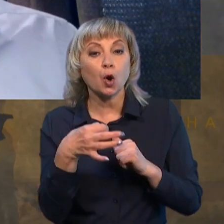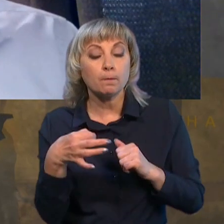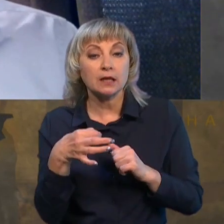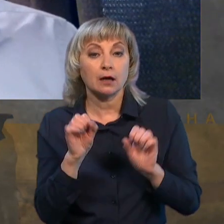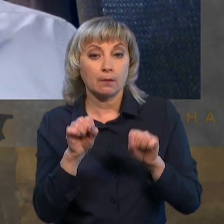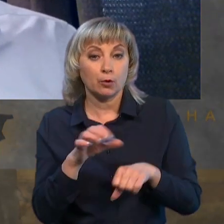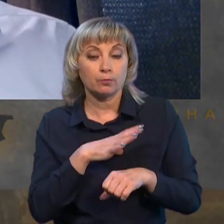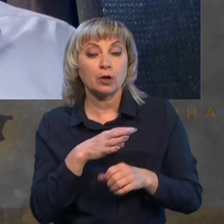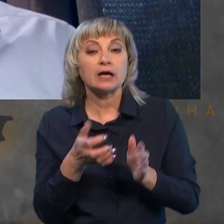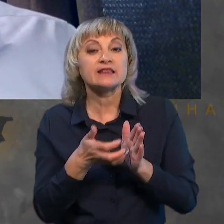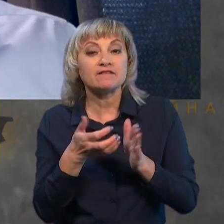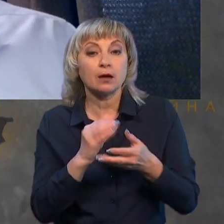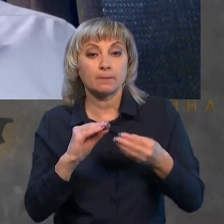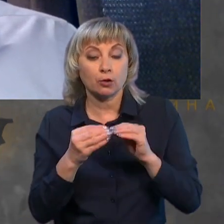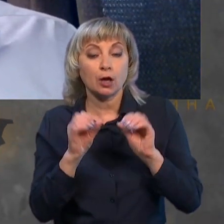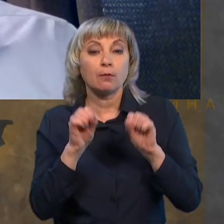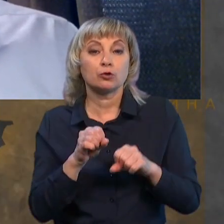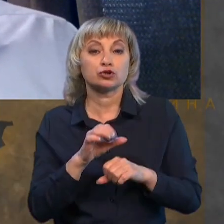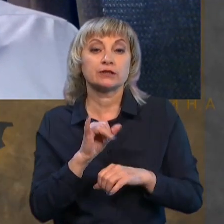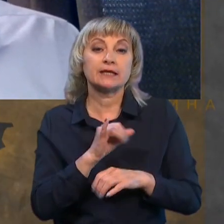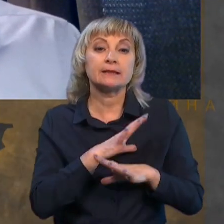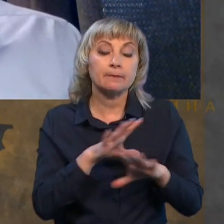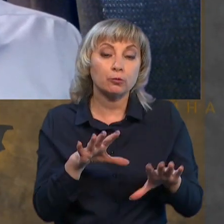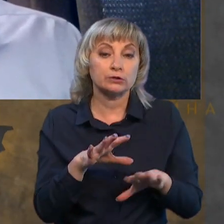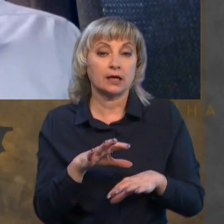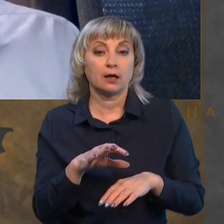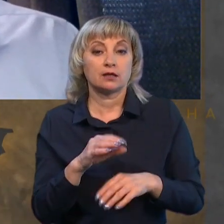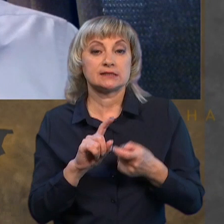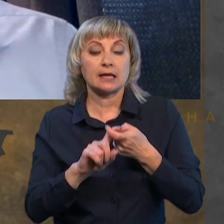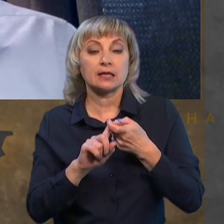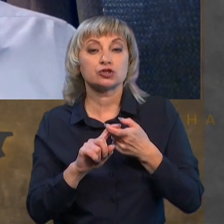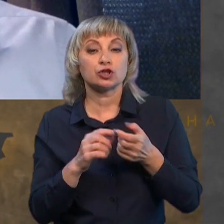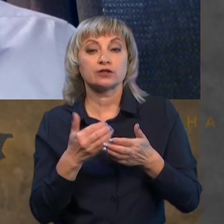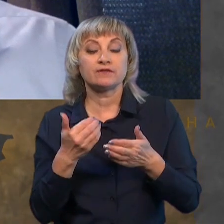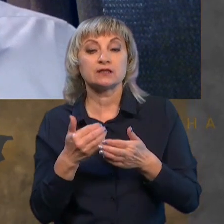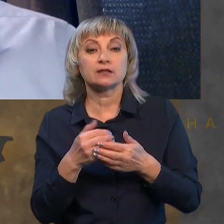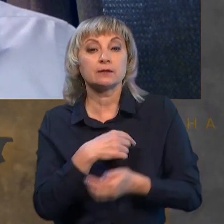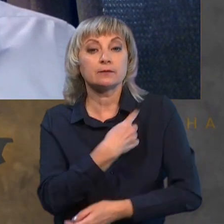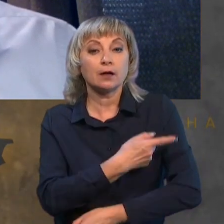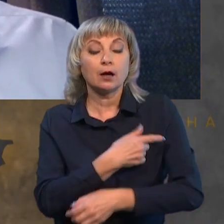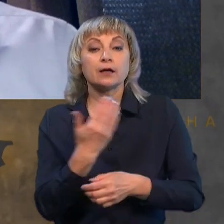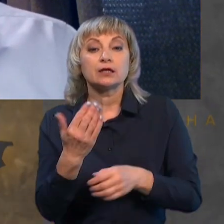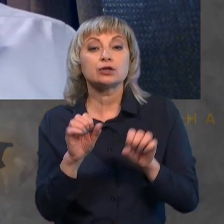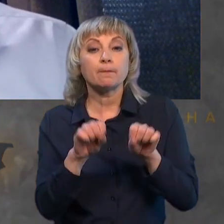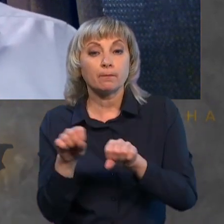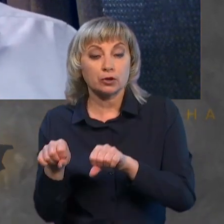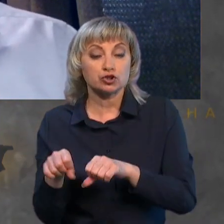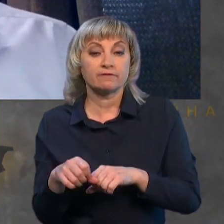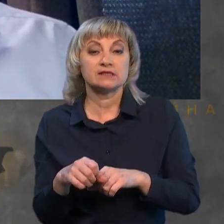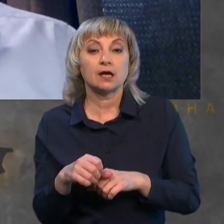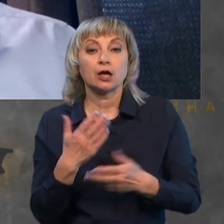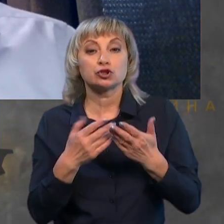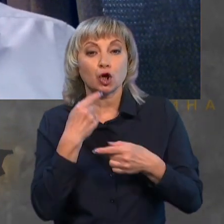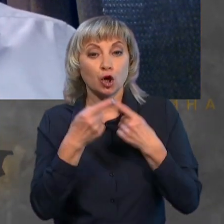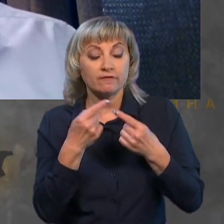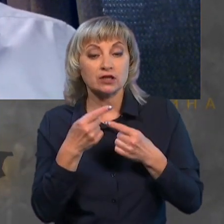бути дефіцитною і проблемною, може, в принципі, і не бути. Все буде залежати від там же від генеруючих потужностей, від їхніх можливостей. Якщо говорити загалом,